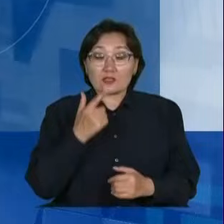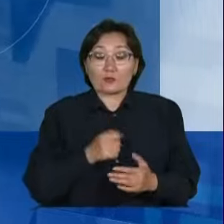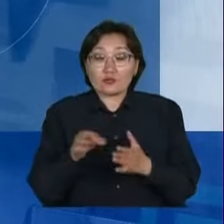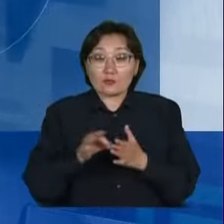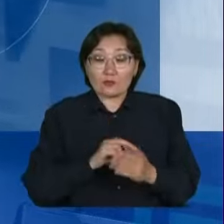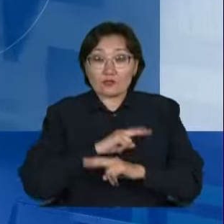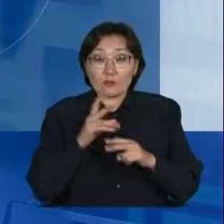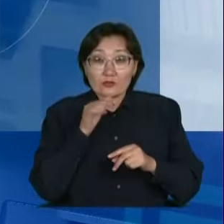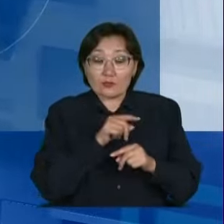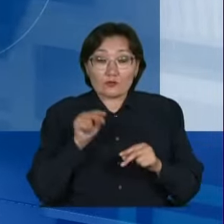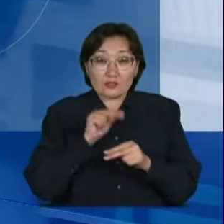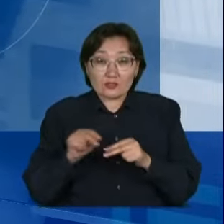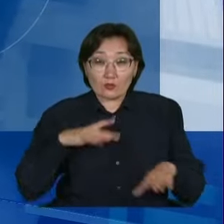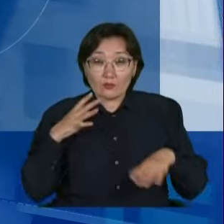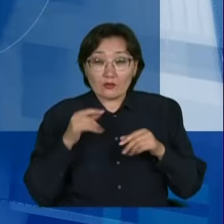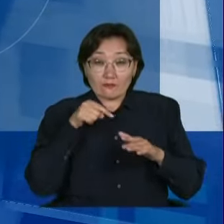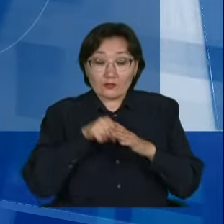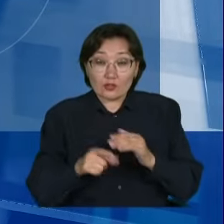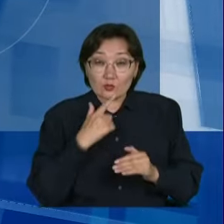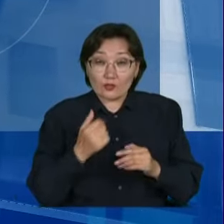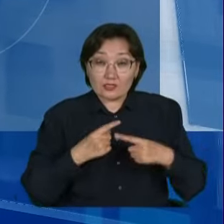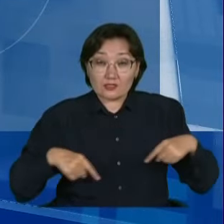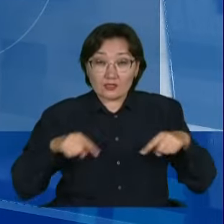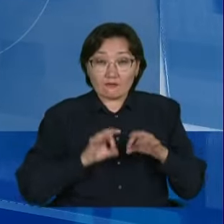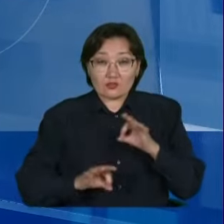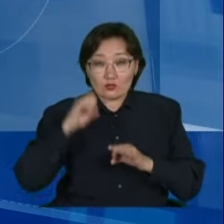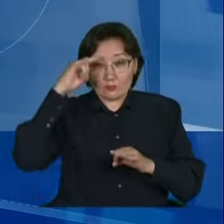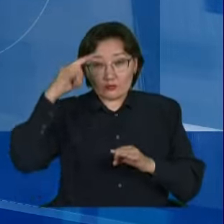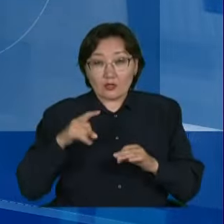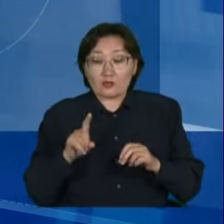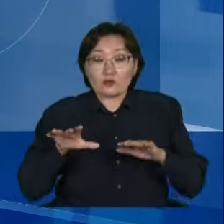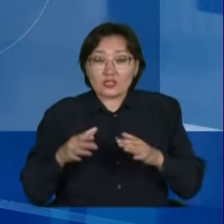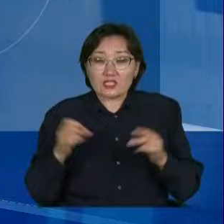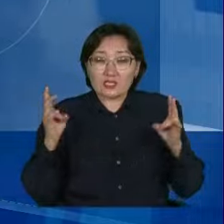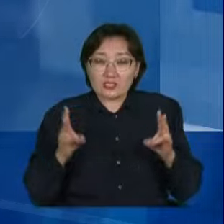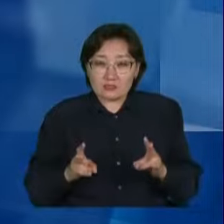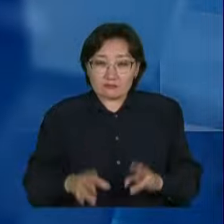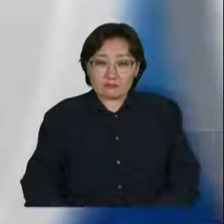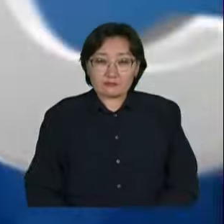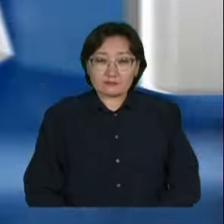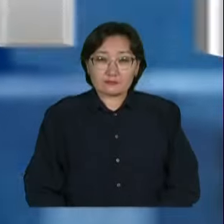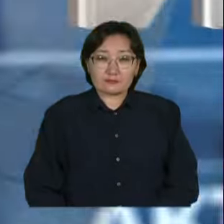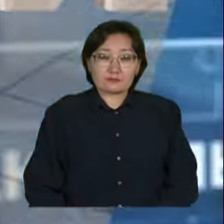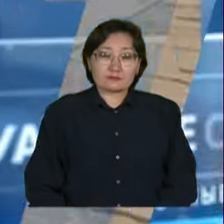Солдат-срочник погиб во время учений в одной из воинских частей в Восточном Казахстане. Как произошла трагедия?